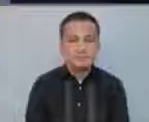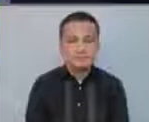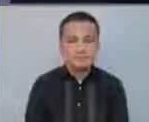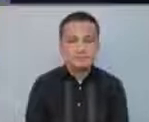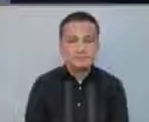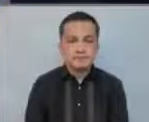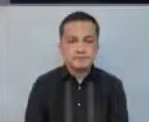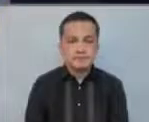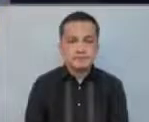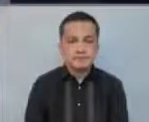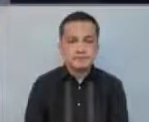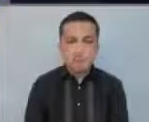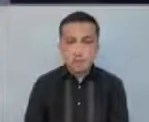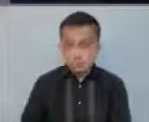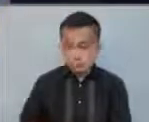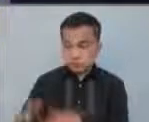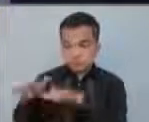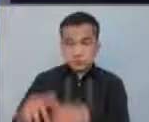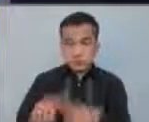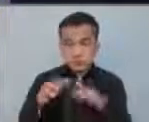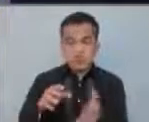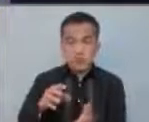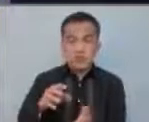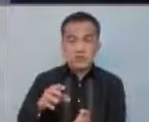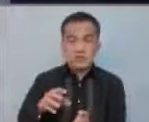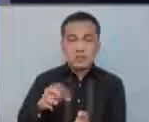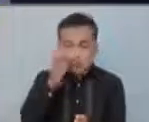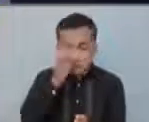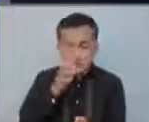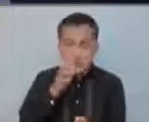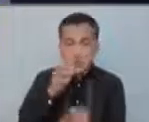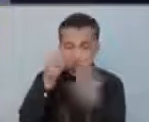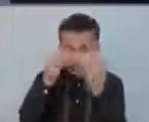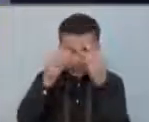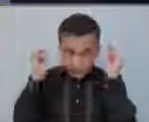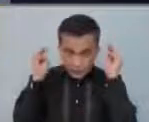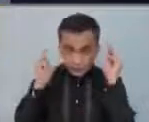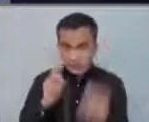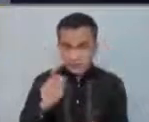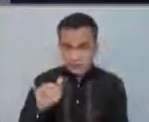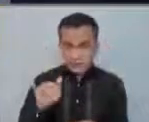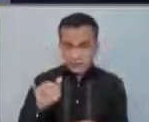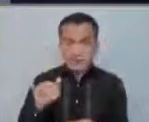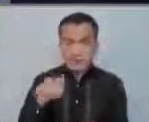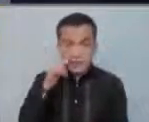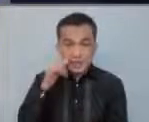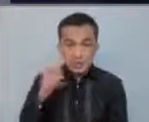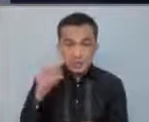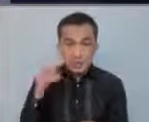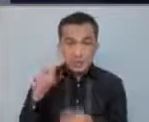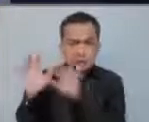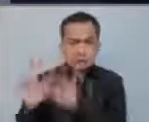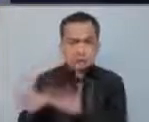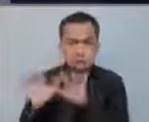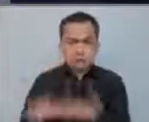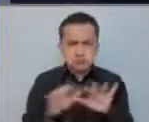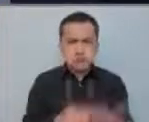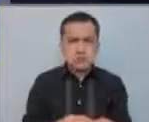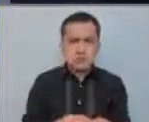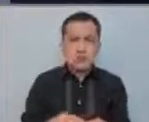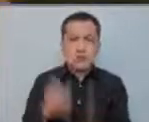Nakaha ang ilang lugar sa Cebu, Mandaue at Talisay City kagabi dahil sa mabigat na pagbuhos ng ulan na dulot ng